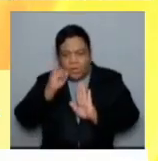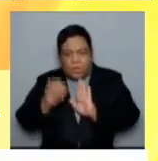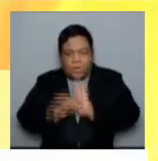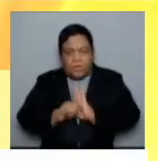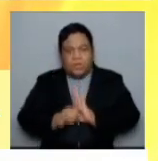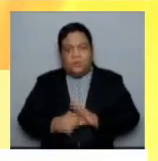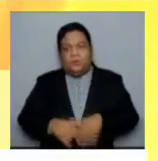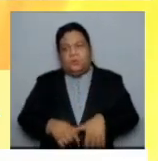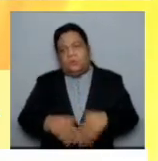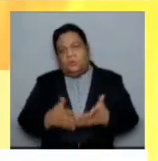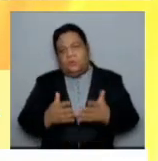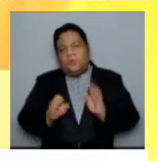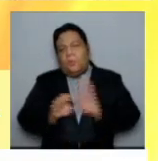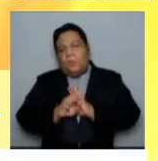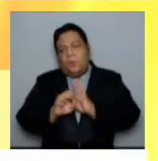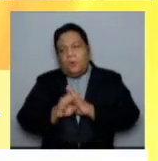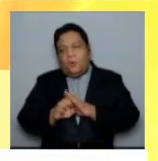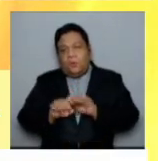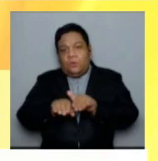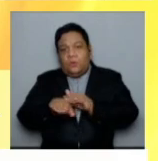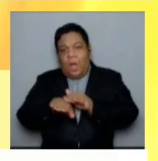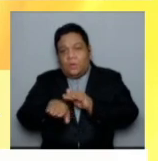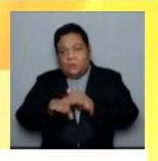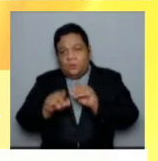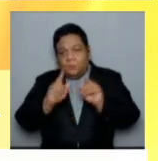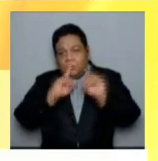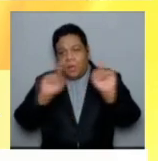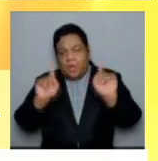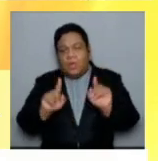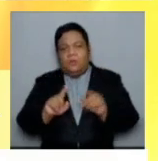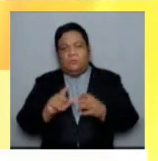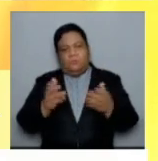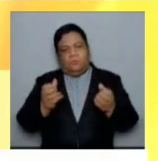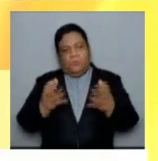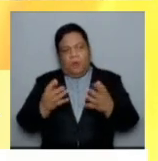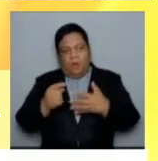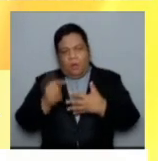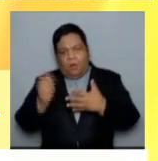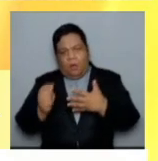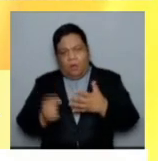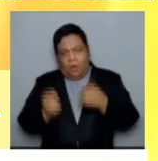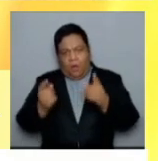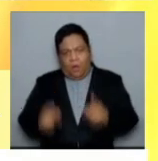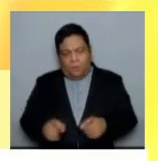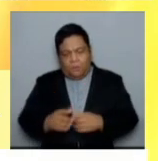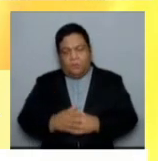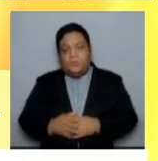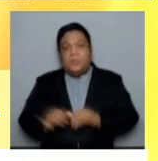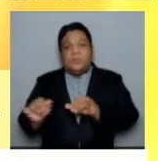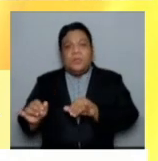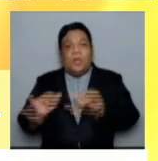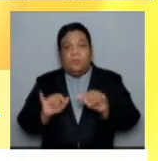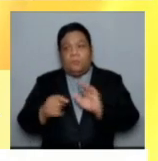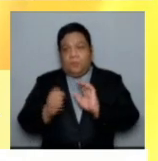device, baka maraming milagro ang mangyari dyan. Ganun din, on the side nung nagpautang nga,